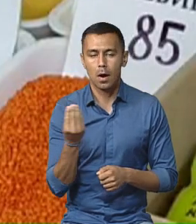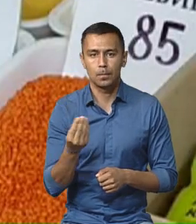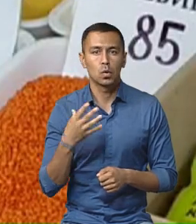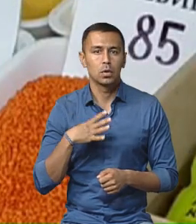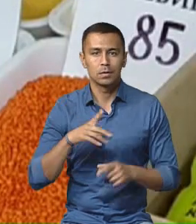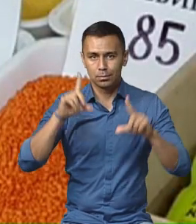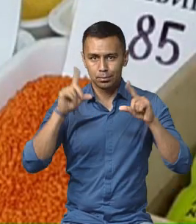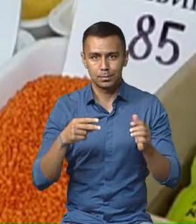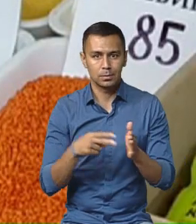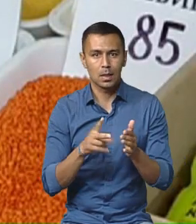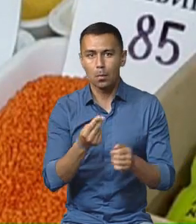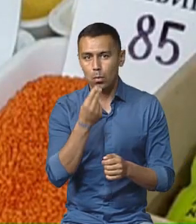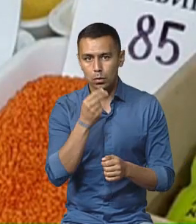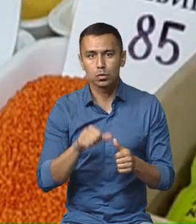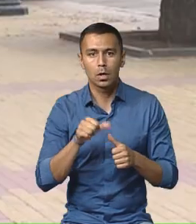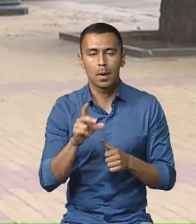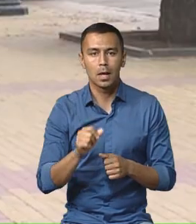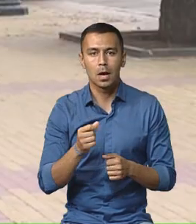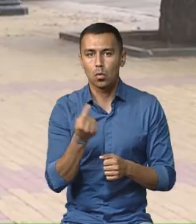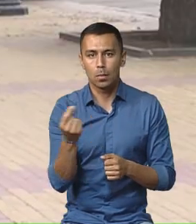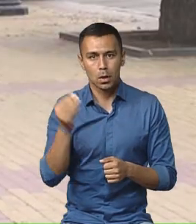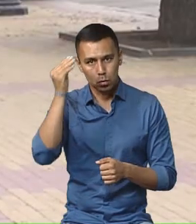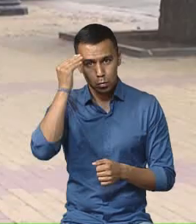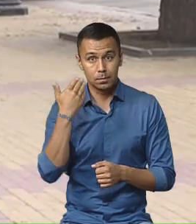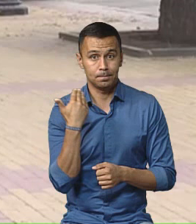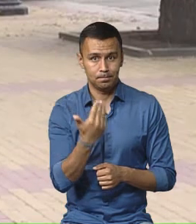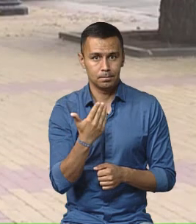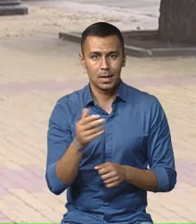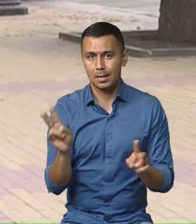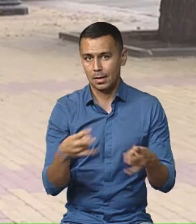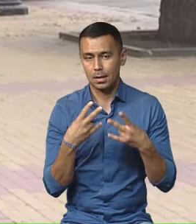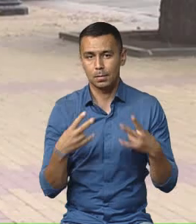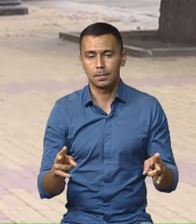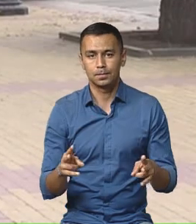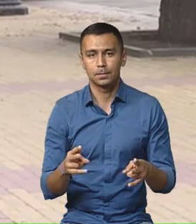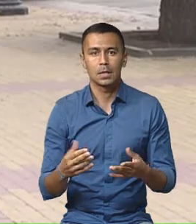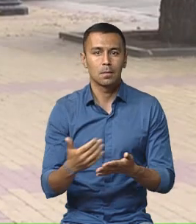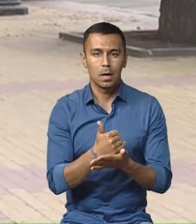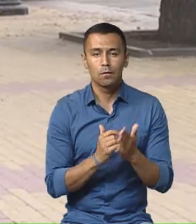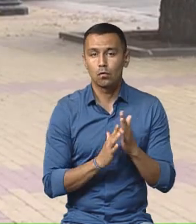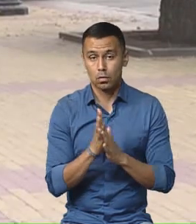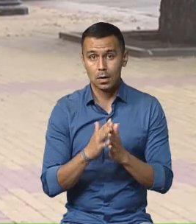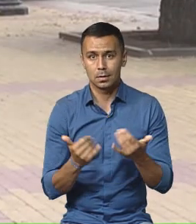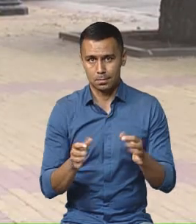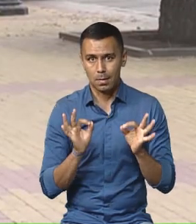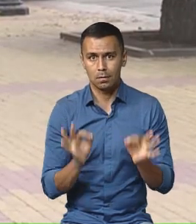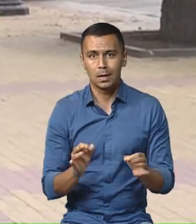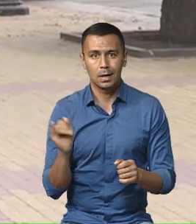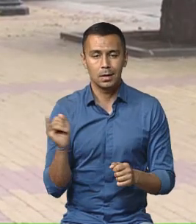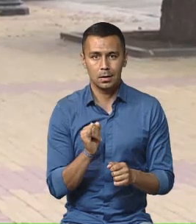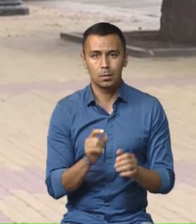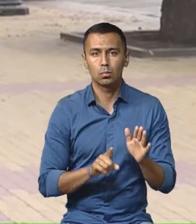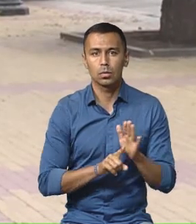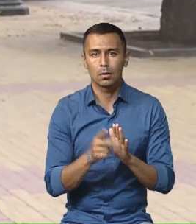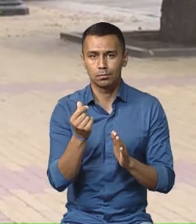Очікувати зниження цін на продукти, зокрема на крупи, на думку Ігоря Михальчука, не варто. Збирають урожай, так же зараз. Є йдуть